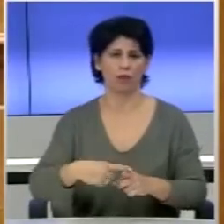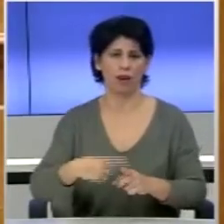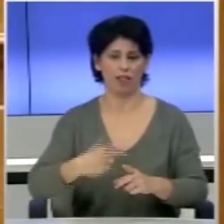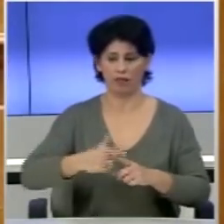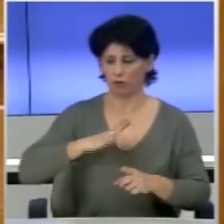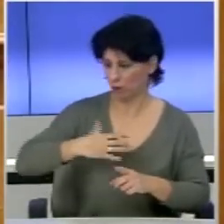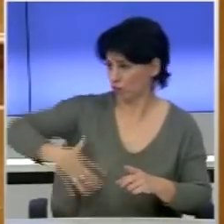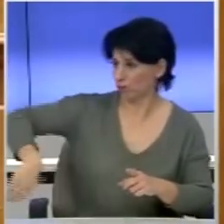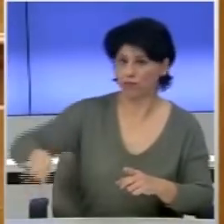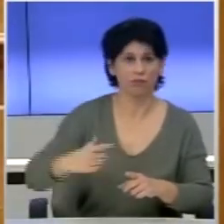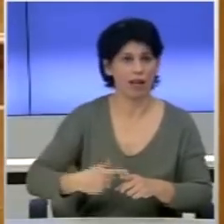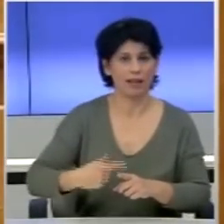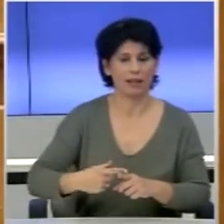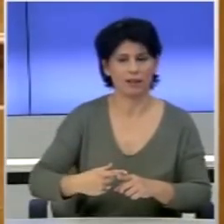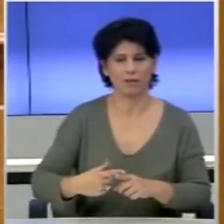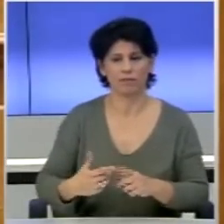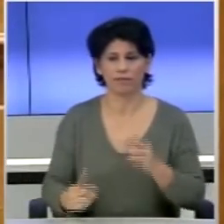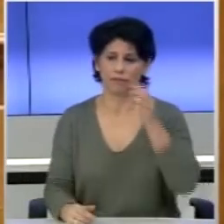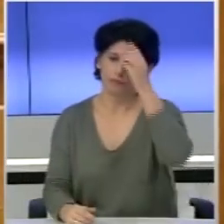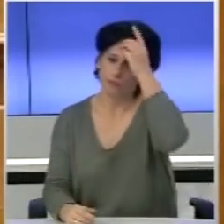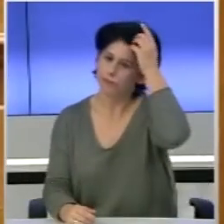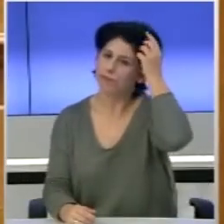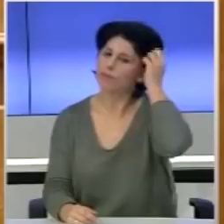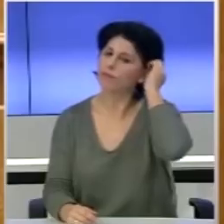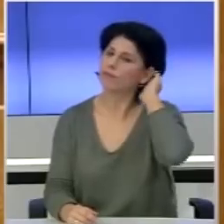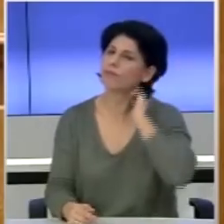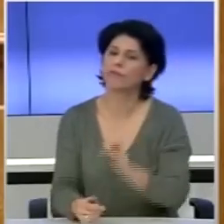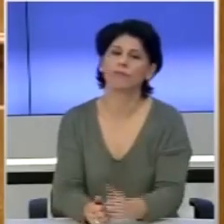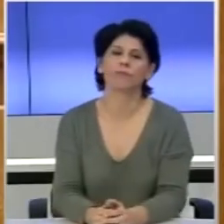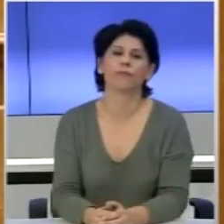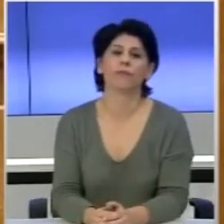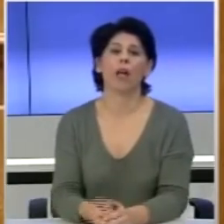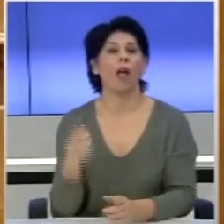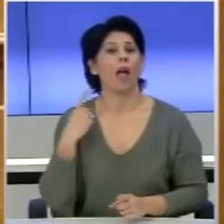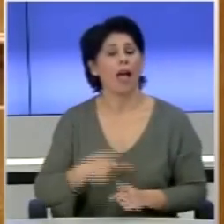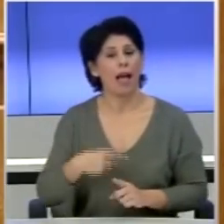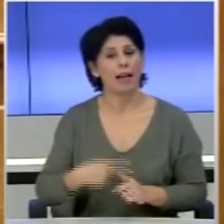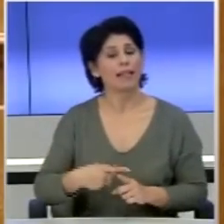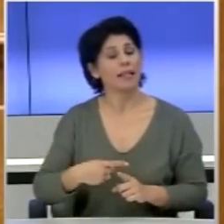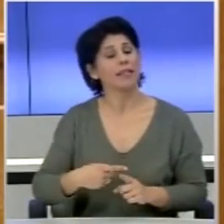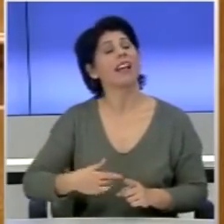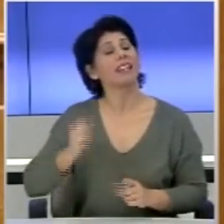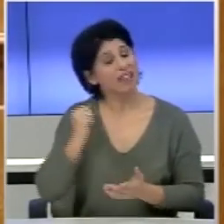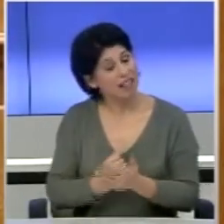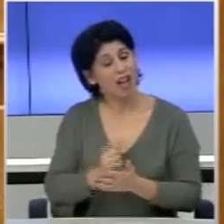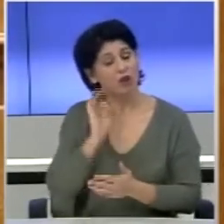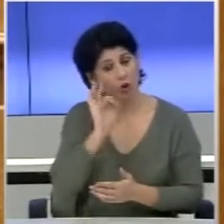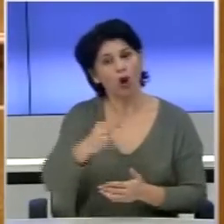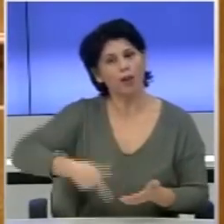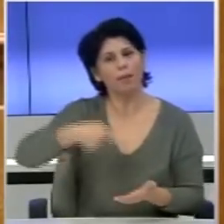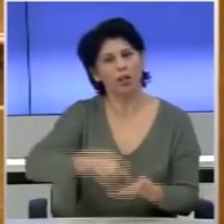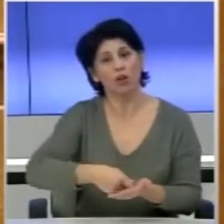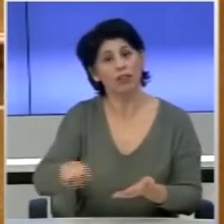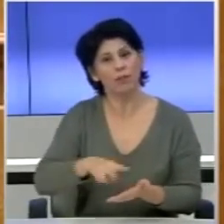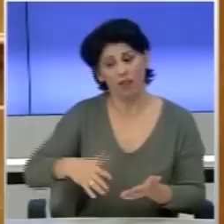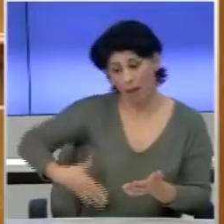ελληνικό λαό. Μάλιστα, ο ελληνικός λαός και στοχοποιείται και πληρώνει. Την ώρα που από